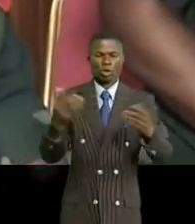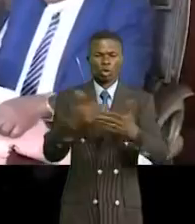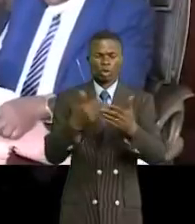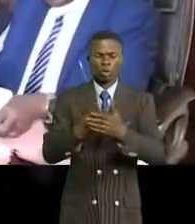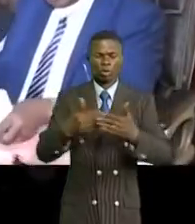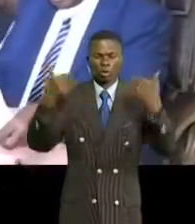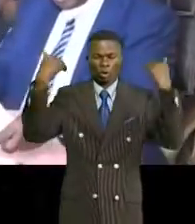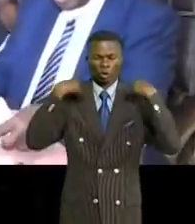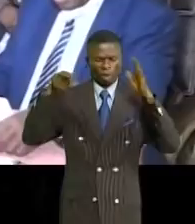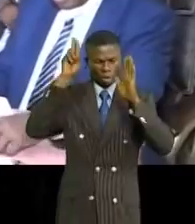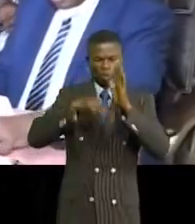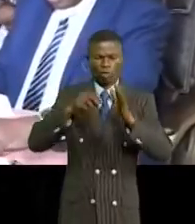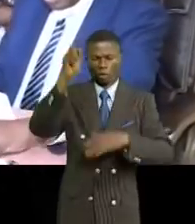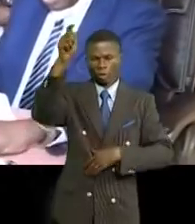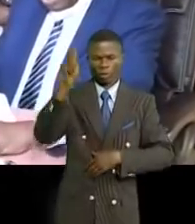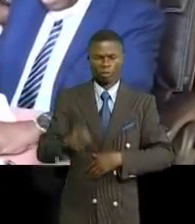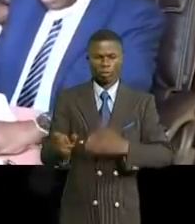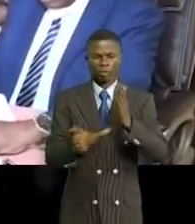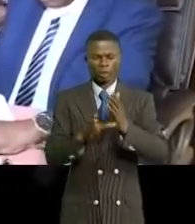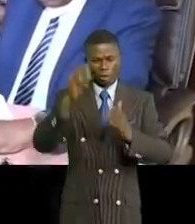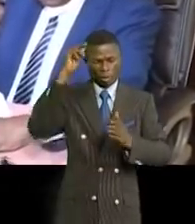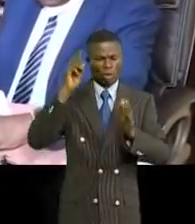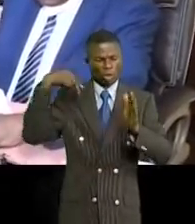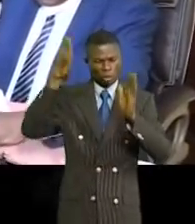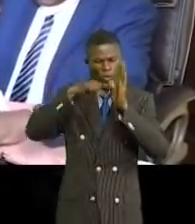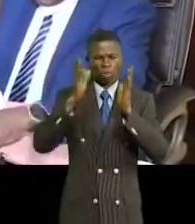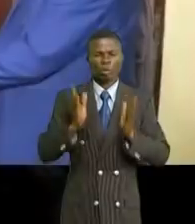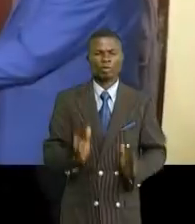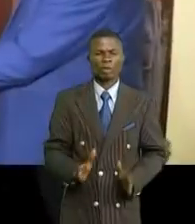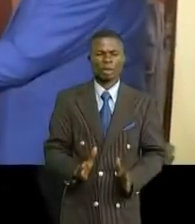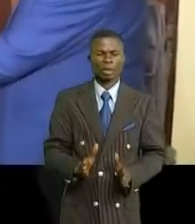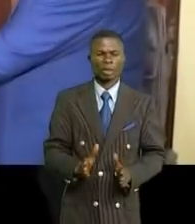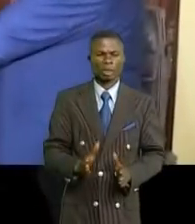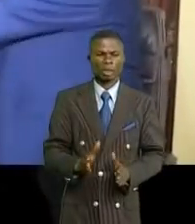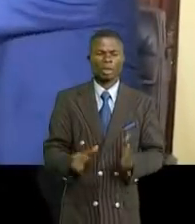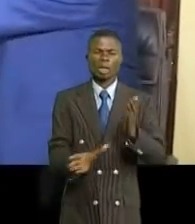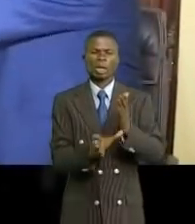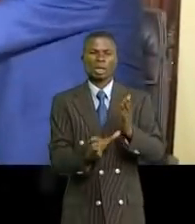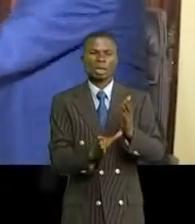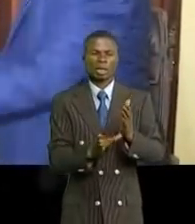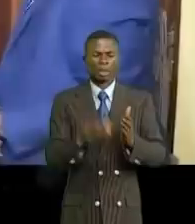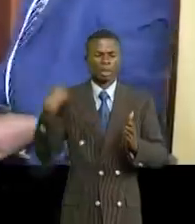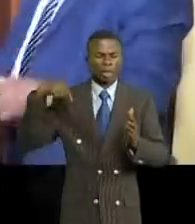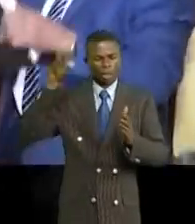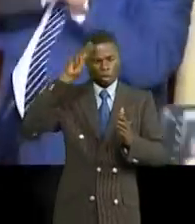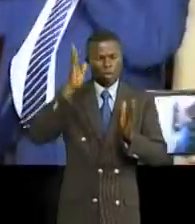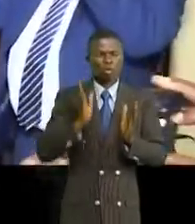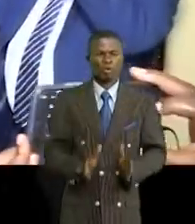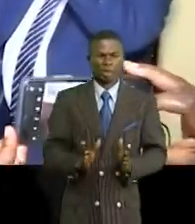et les sortants les vice-gouverneurs chalot toutou martin fait sans l'intérim du gouverneur bamanisa